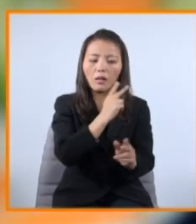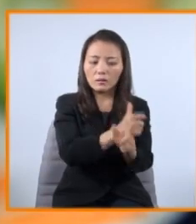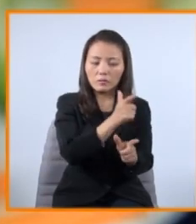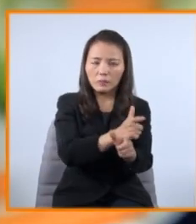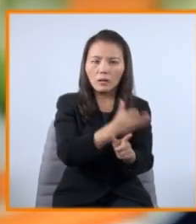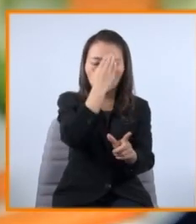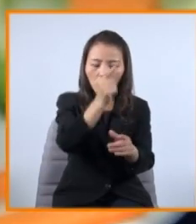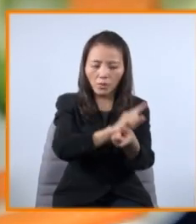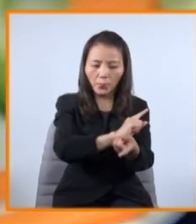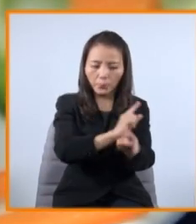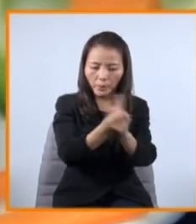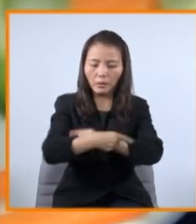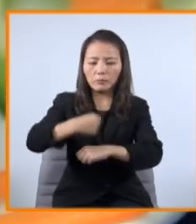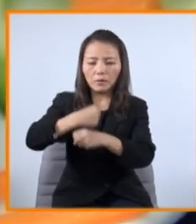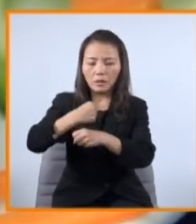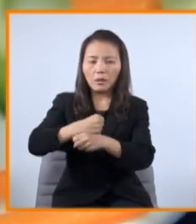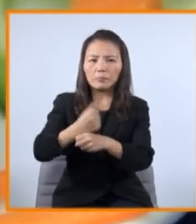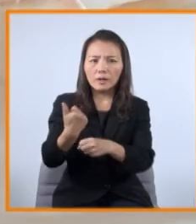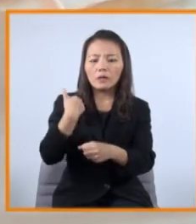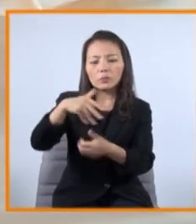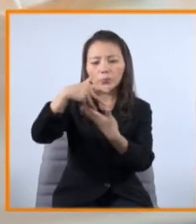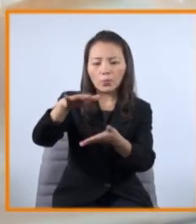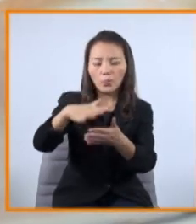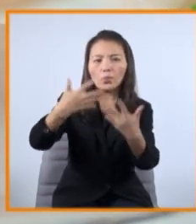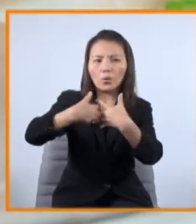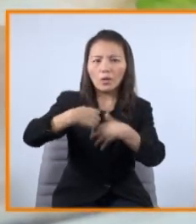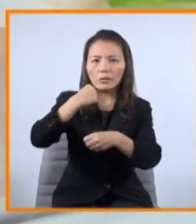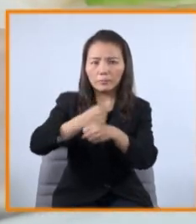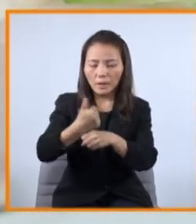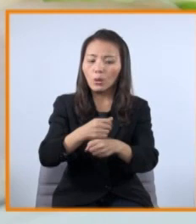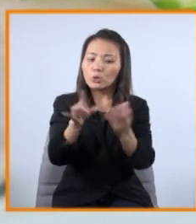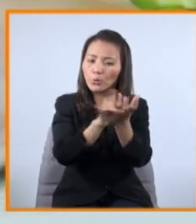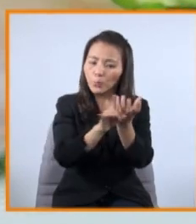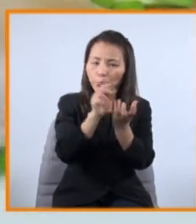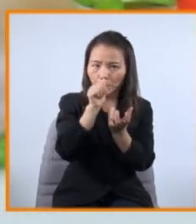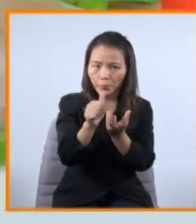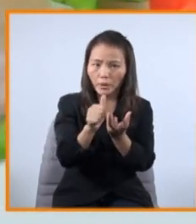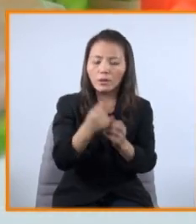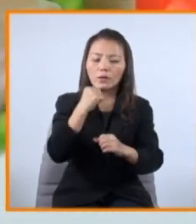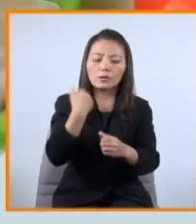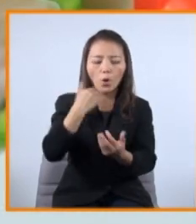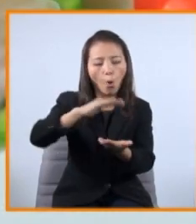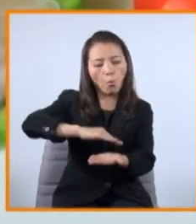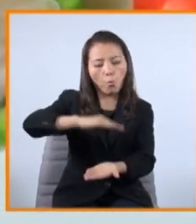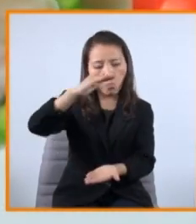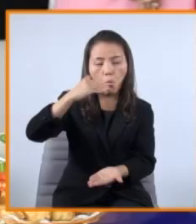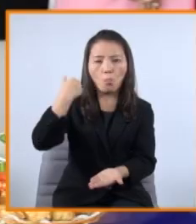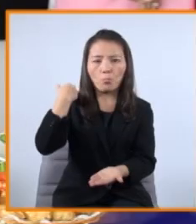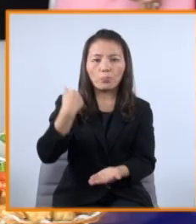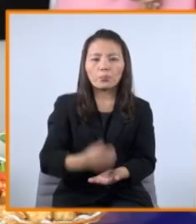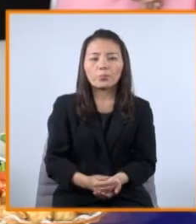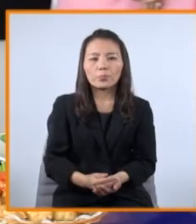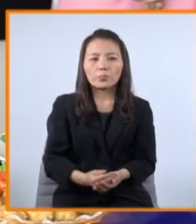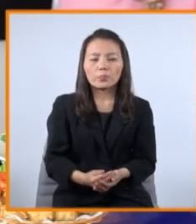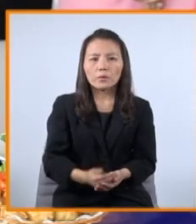สามารถผลิตส่งเข้ากับทางโรงงานในปริมาณที่เพียงพอทั้งคุณภาพนะและทั้งปริมาณและโดยเฉพาะเรา